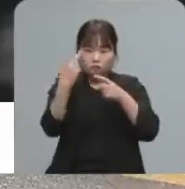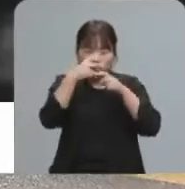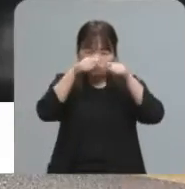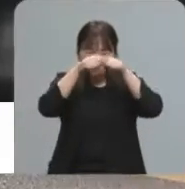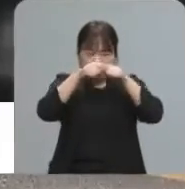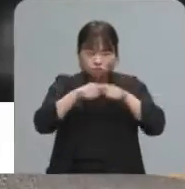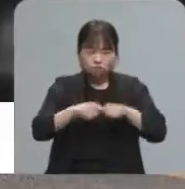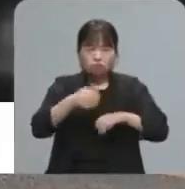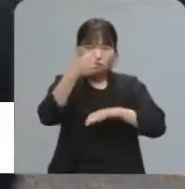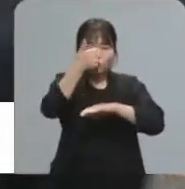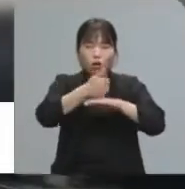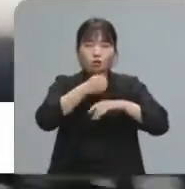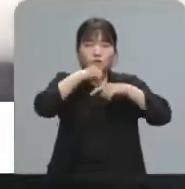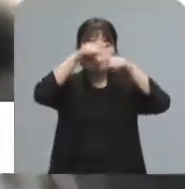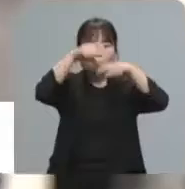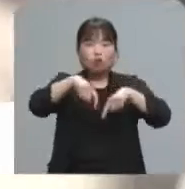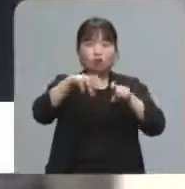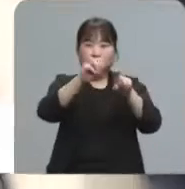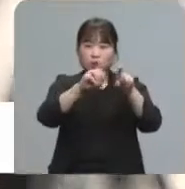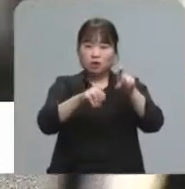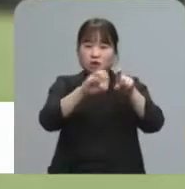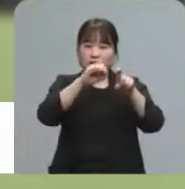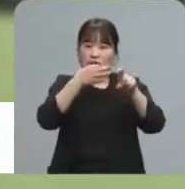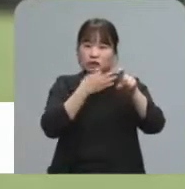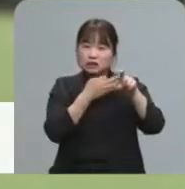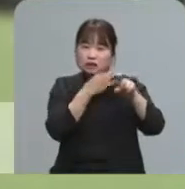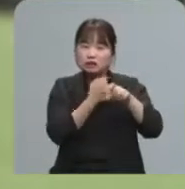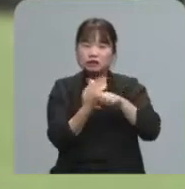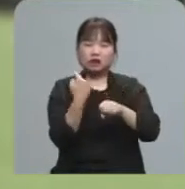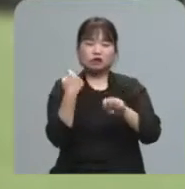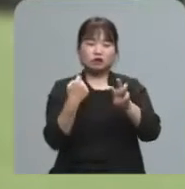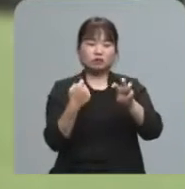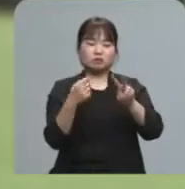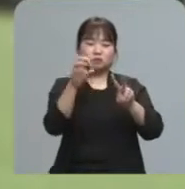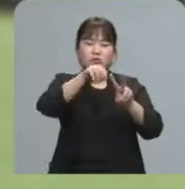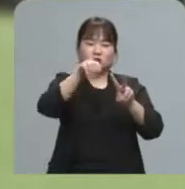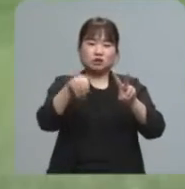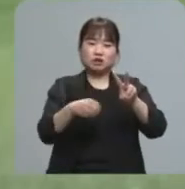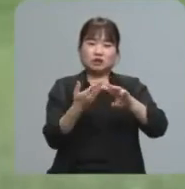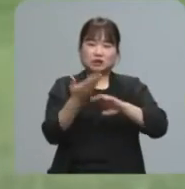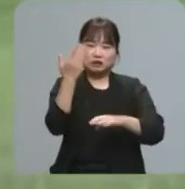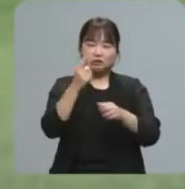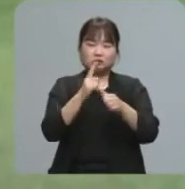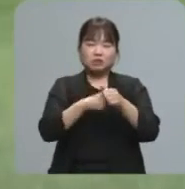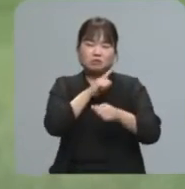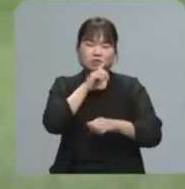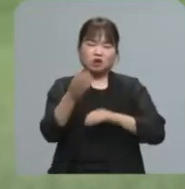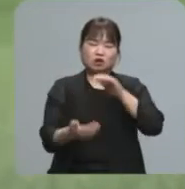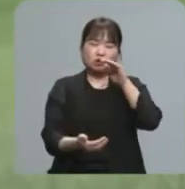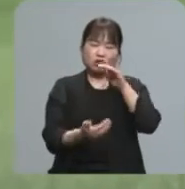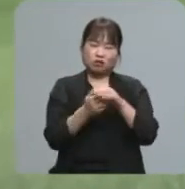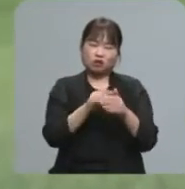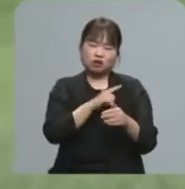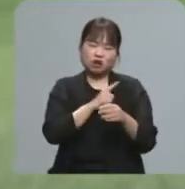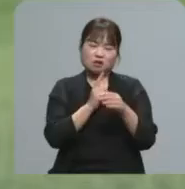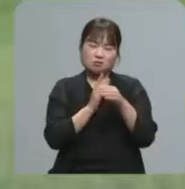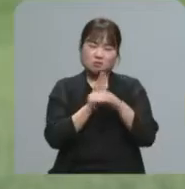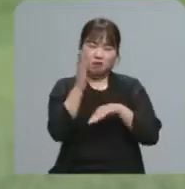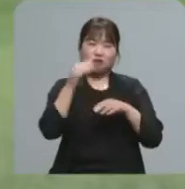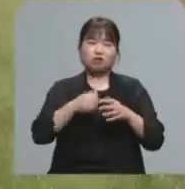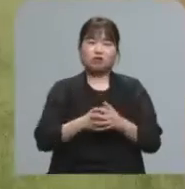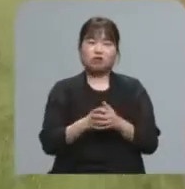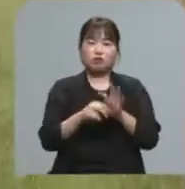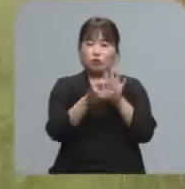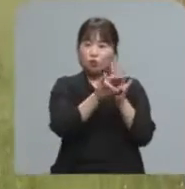평균 10%대였던 영업이익률은 지난해 32% 넘게 치솟아 사상 최고를 기록했습니다. 코로나 특수